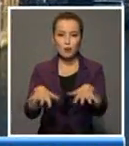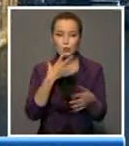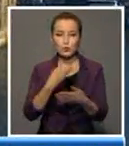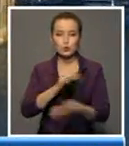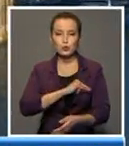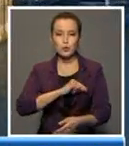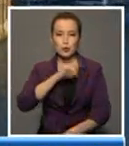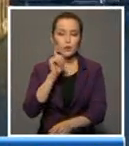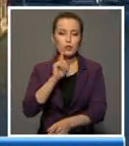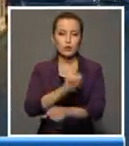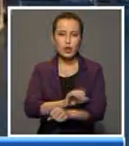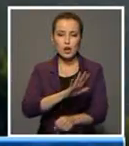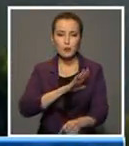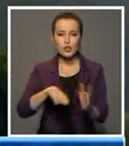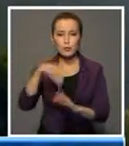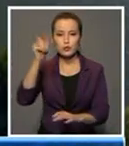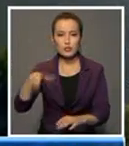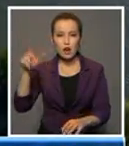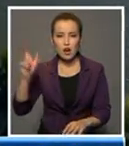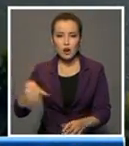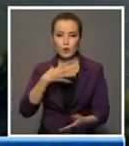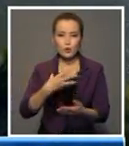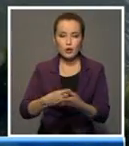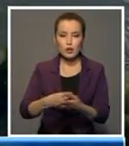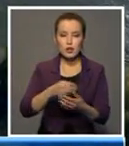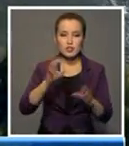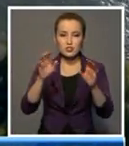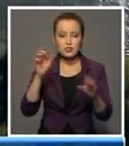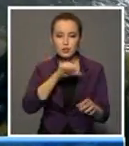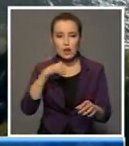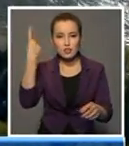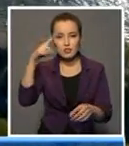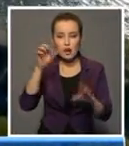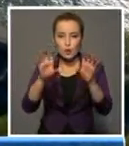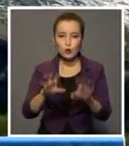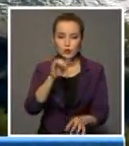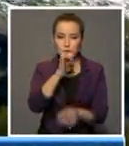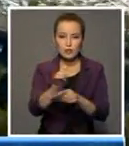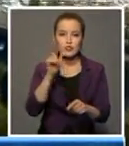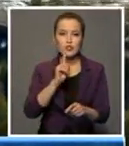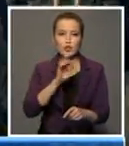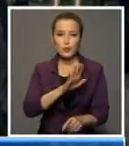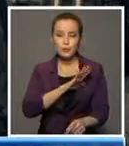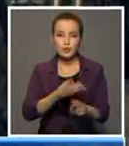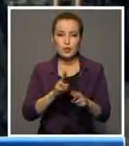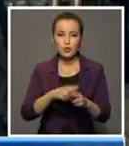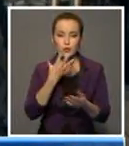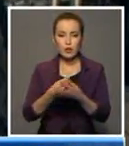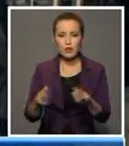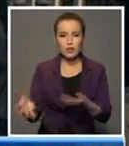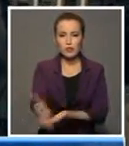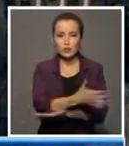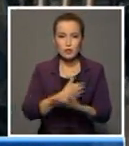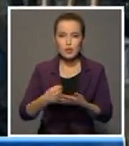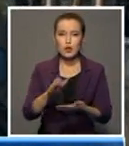жұмысын тоқтатты. Ал депутаттар заң шығарушы орган мүшелері мәртебесінен айырылды. Енді олар өздеріне берілген бірнеше сағат ішінде заттарын жинап,